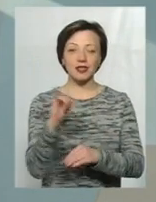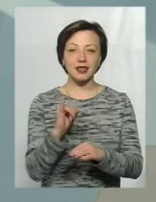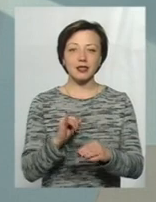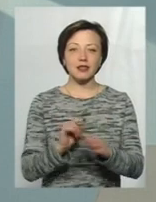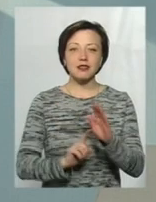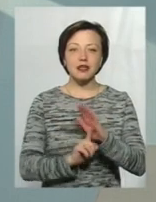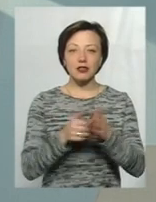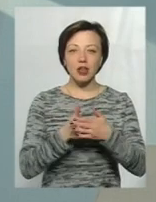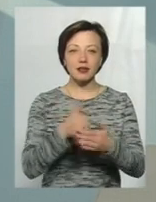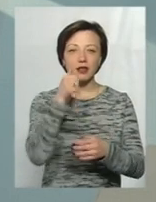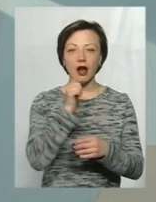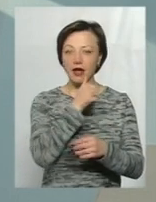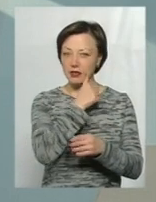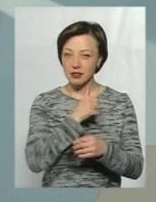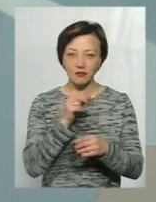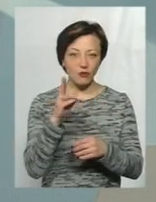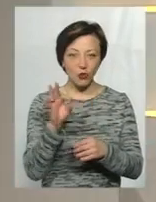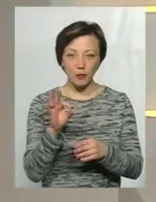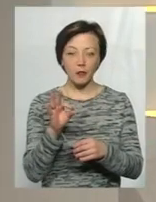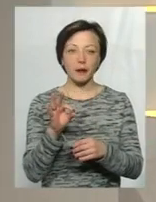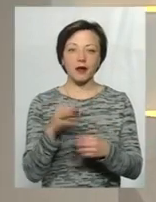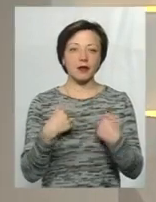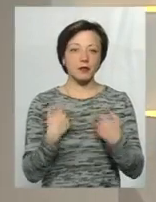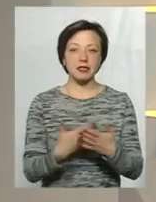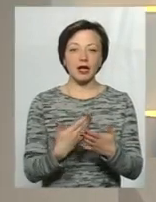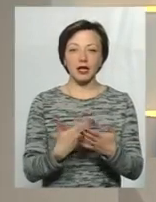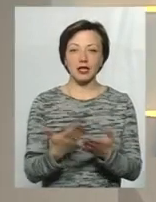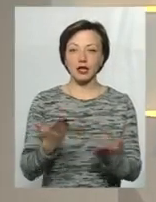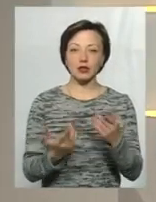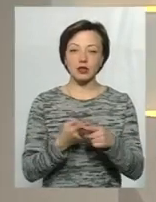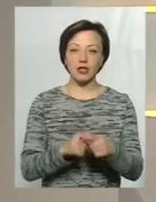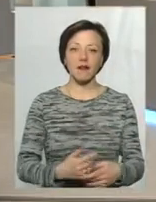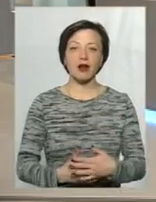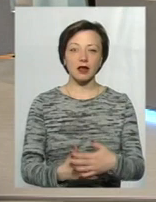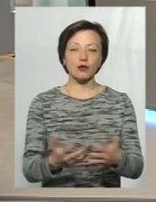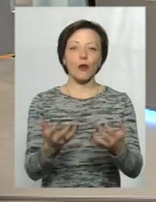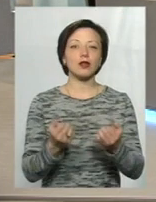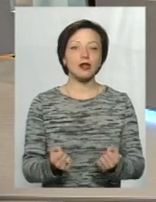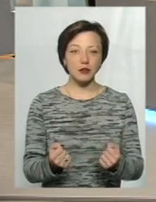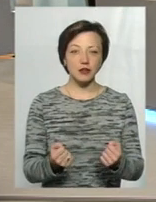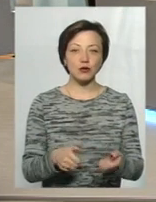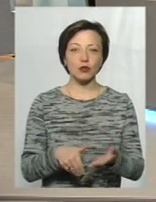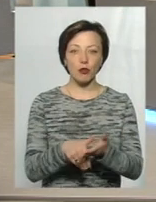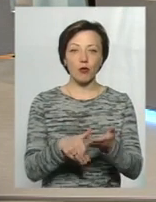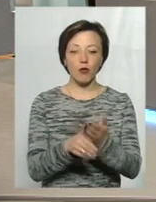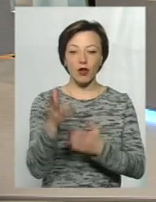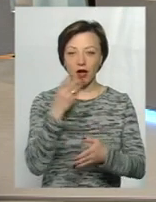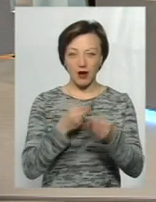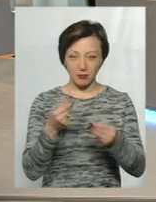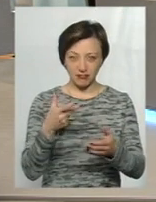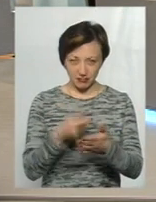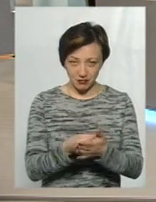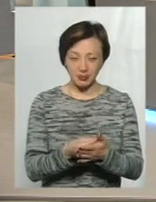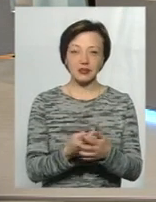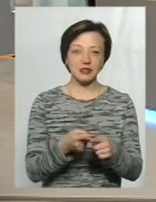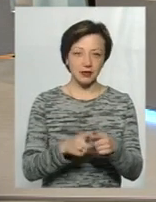– це все-таки таїнство, як не говори. І навіть мені здається, що якщо ця вагітність отримана за допомогою репродуктологів, то все рівно